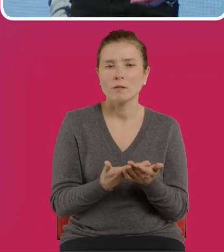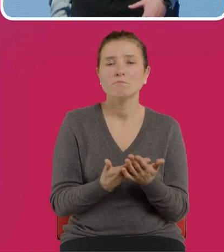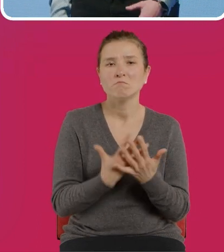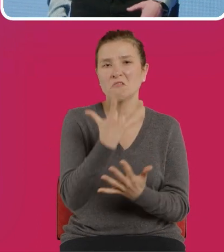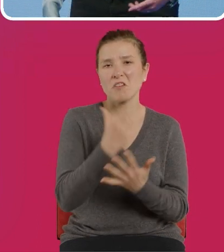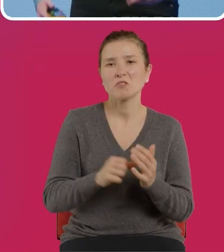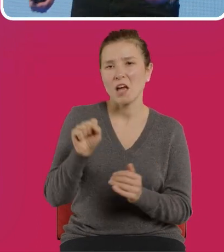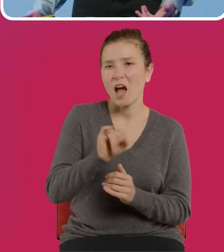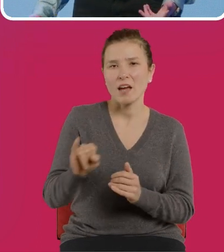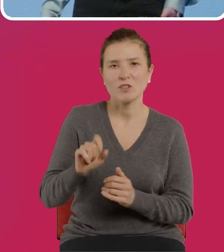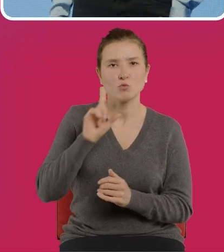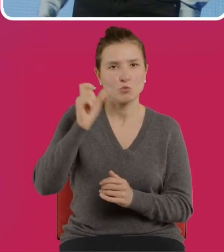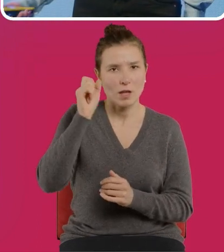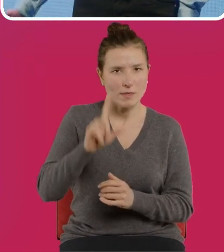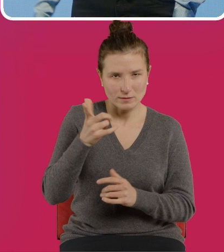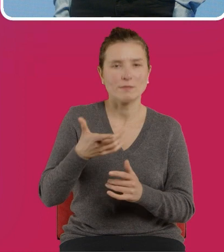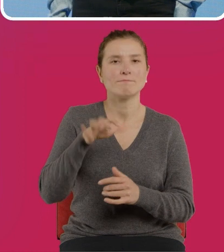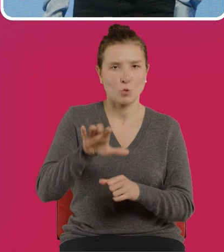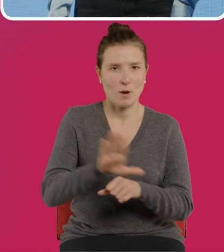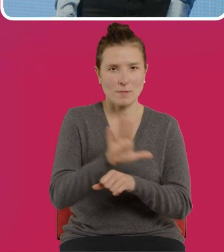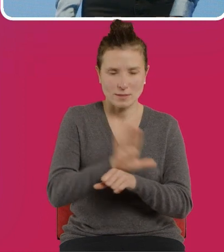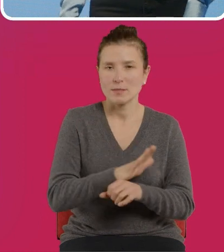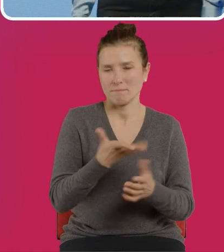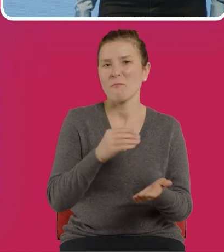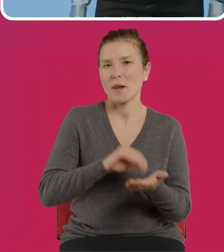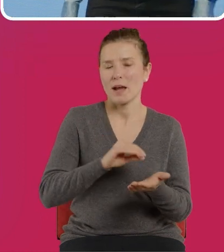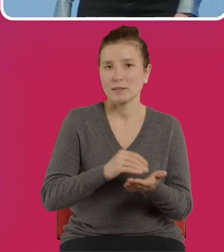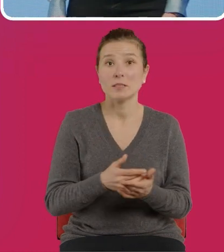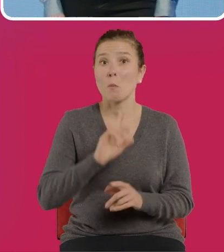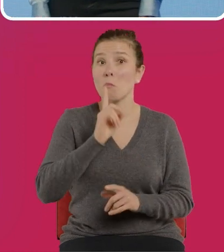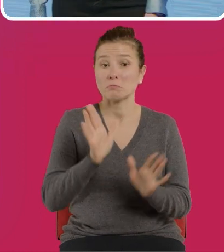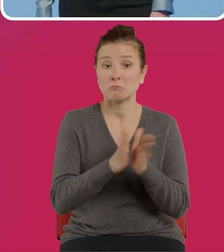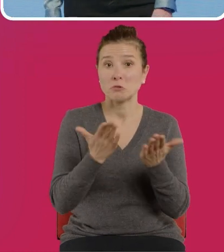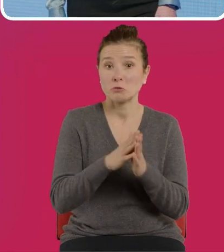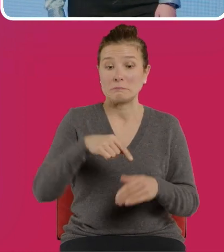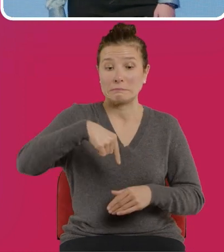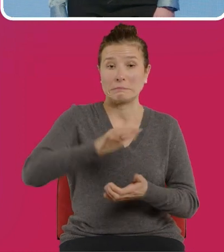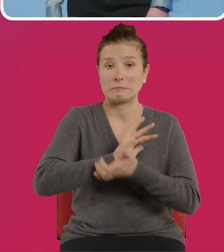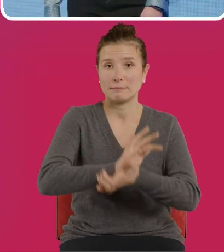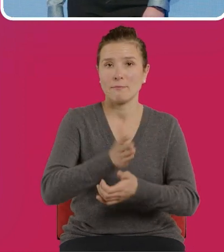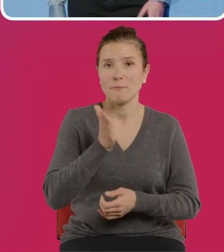zastosowania AI w biznesie takiej praktycznej, to polecam książkę, która nie będzie niedługo wydawana.